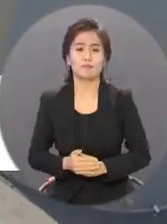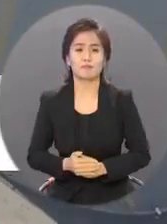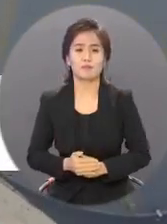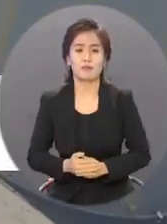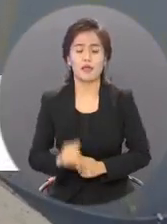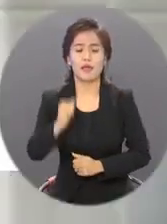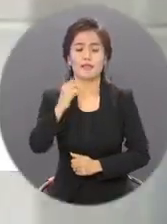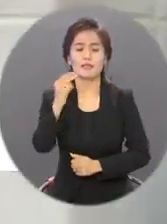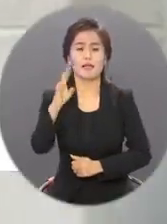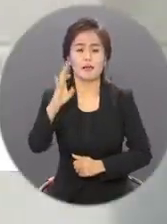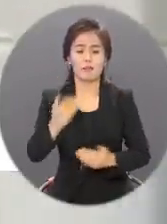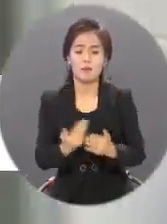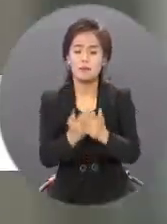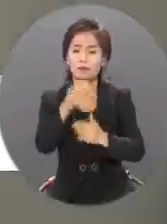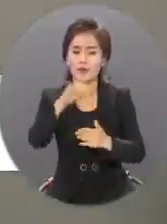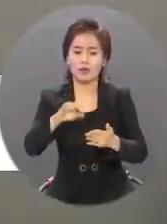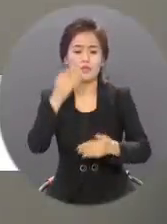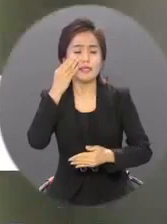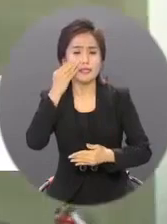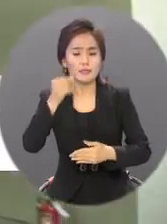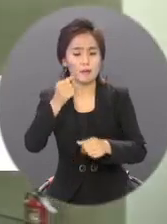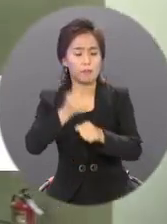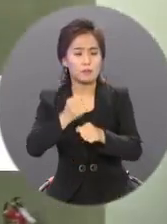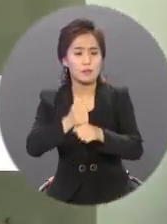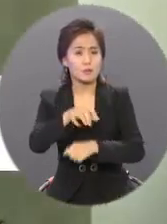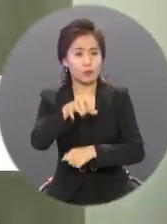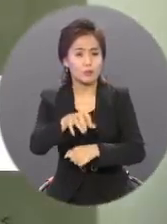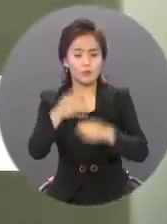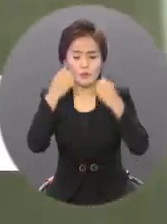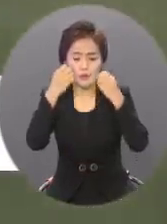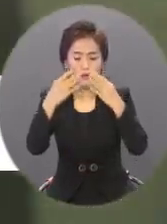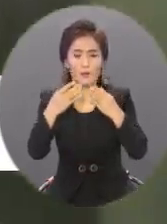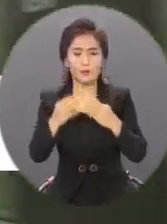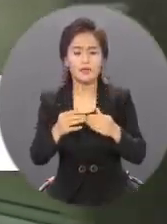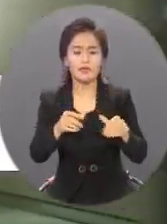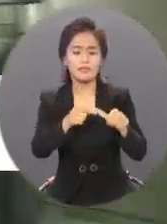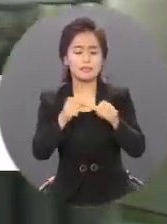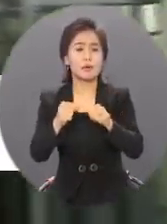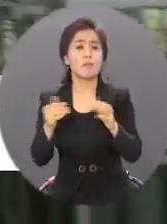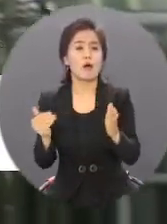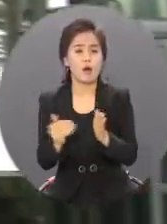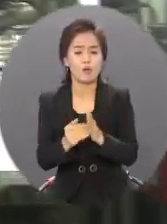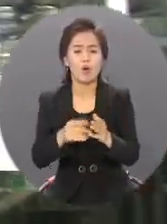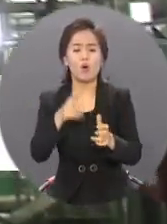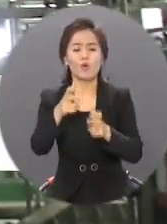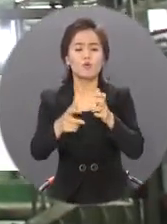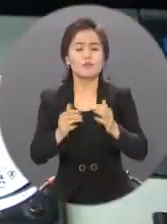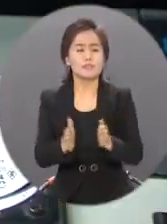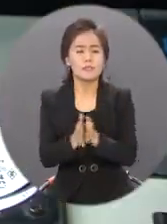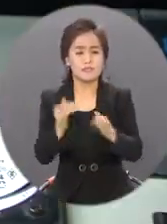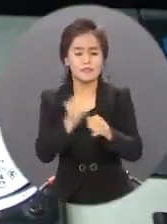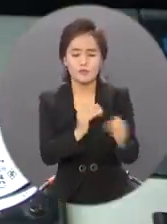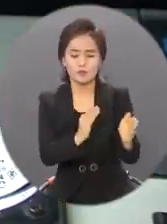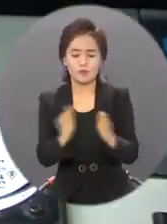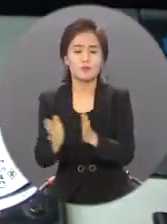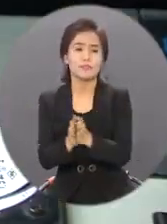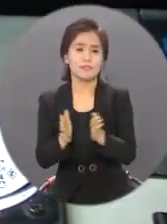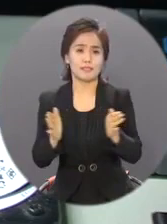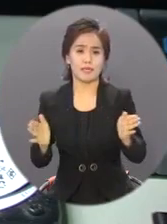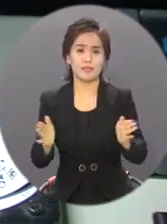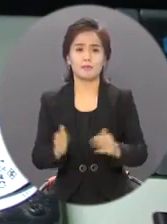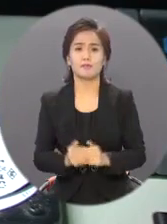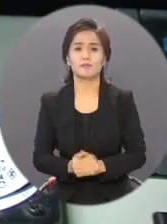srf 발전 시설에 사용되는 연료를 생산하는 업체도 새롭게 직원을 뽑는 등 가동 정상을 위한 준비 작업에 착수한 것으로